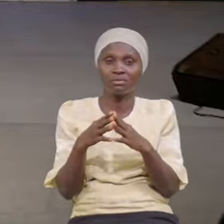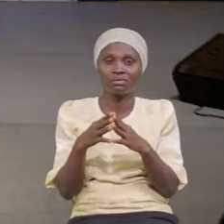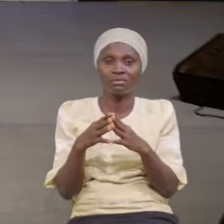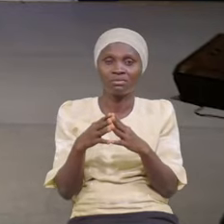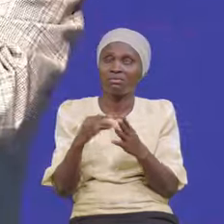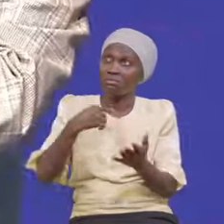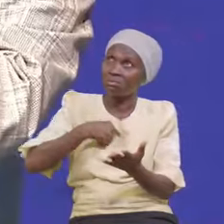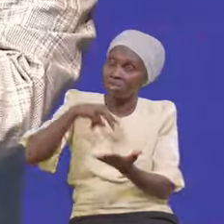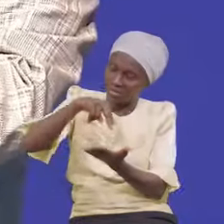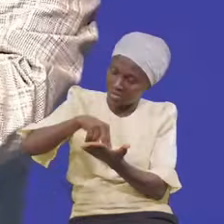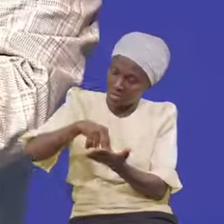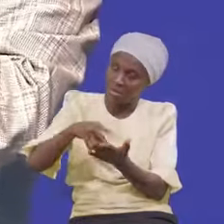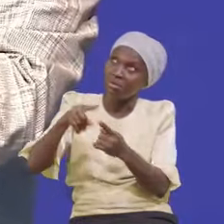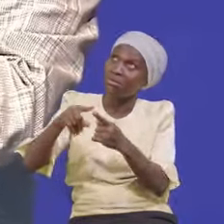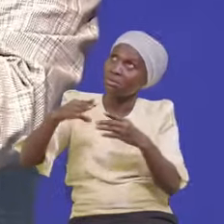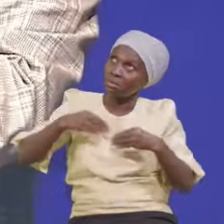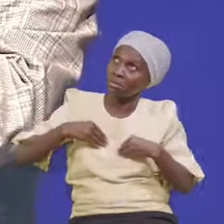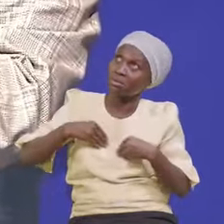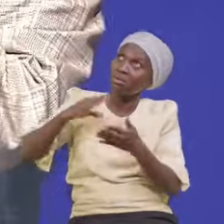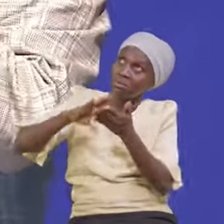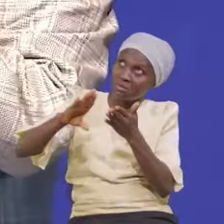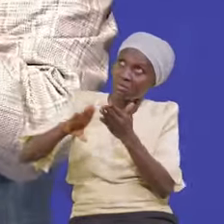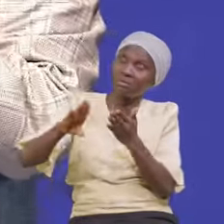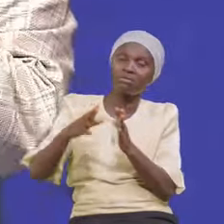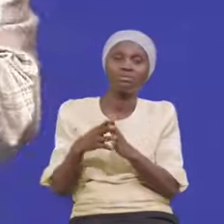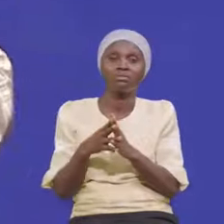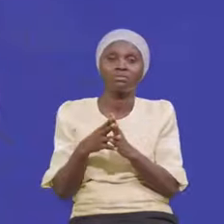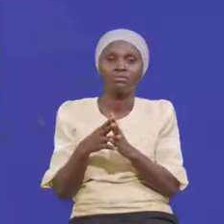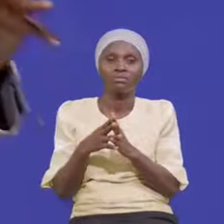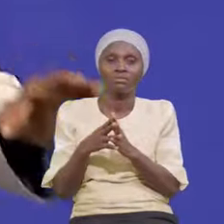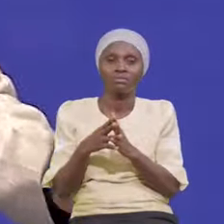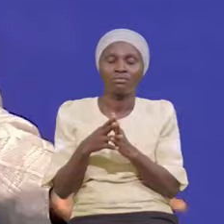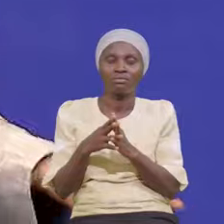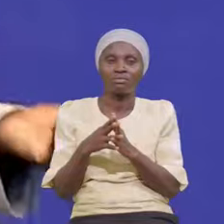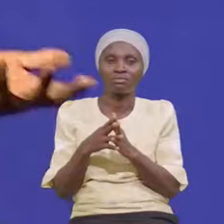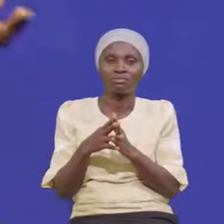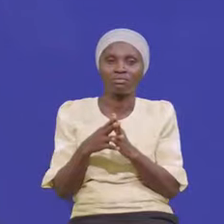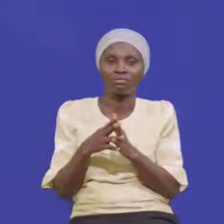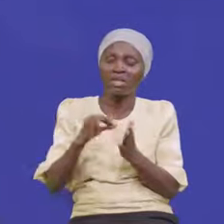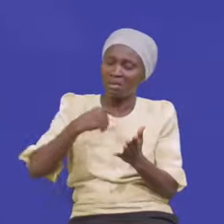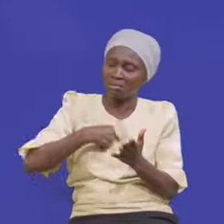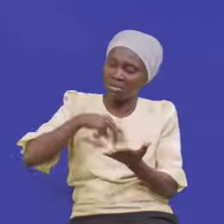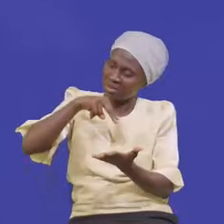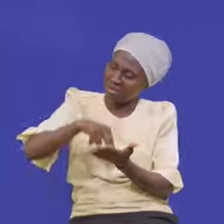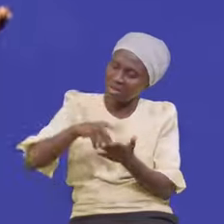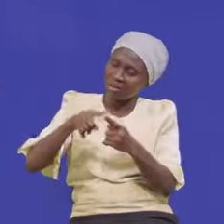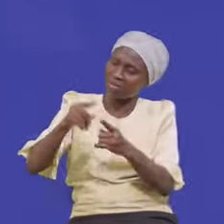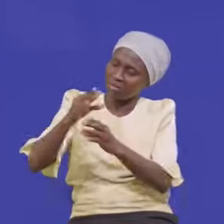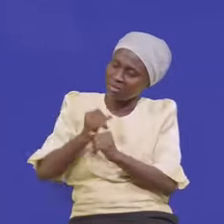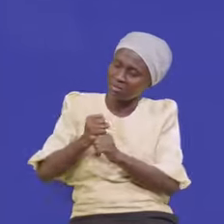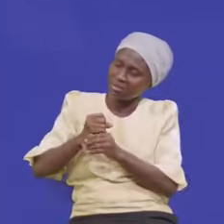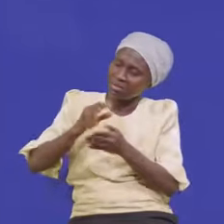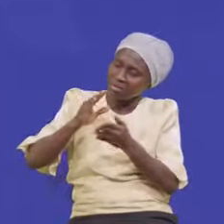I stand to receive the forgiveness. క్షమాపణ స్వీకరించడానికి నిలబడ్డానని చెప్పండి. I stand to receive